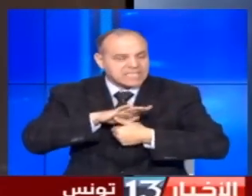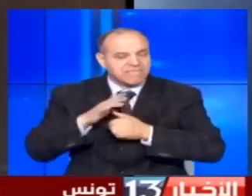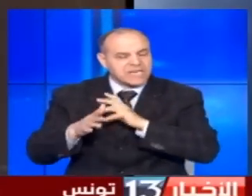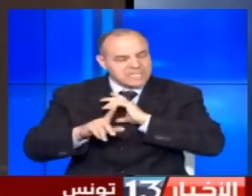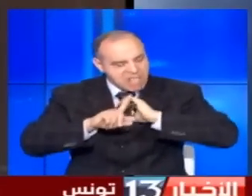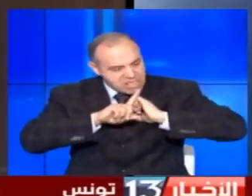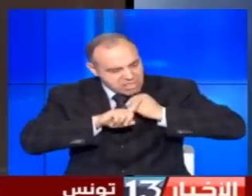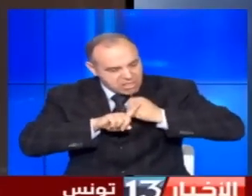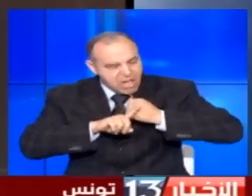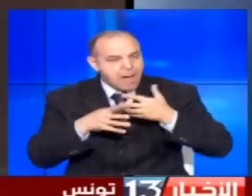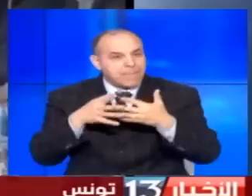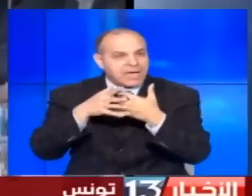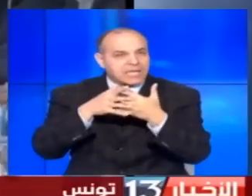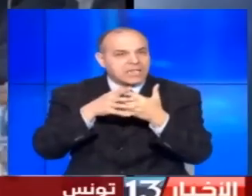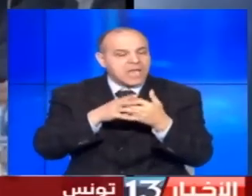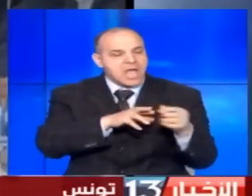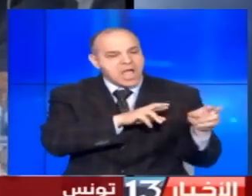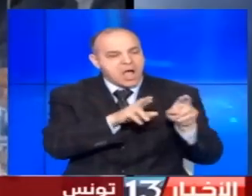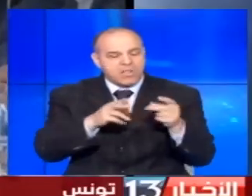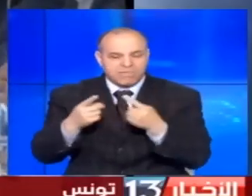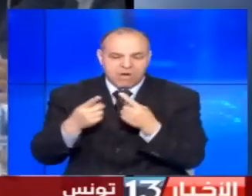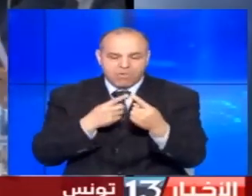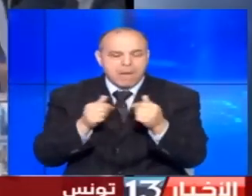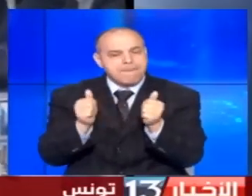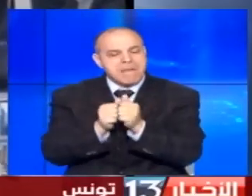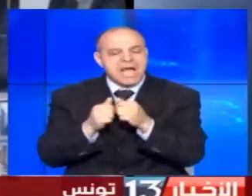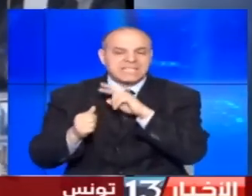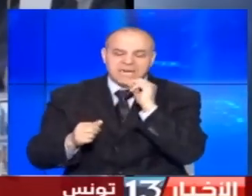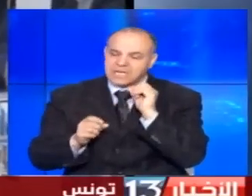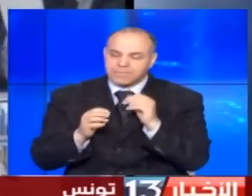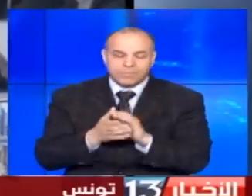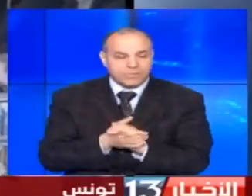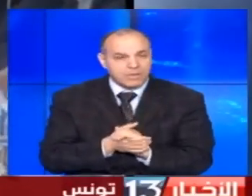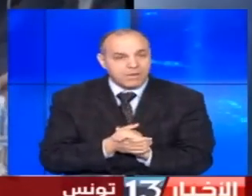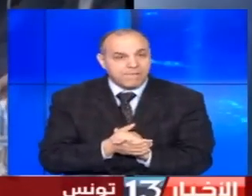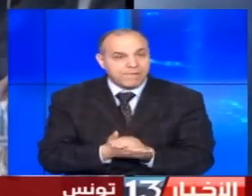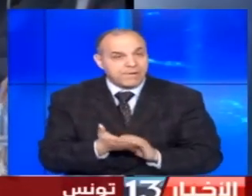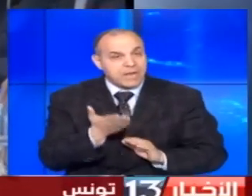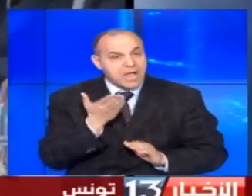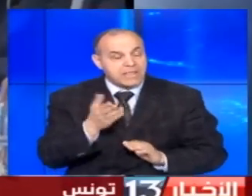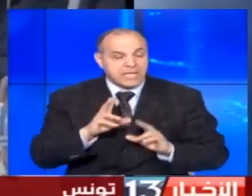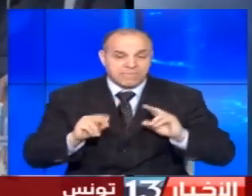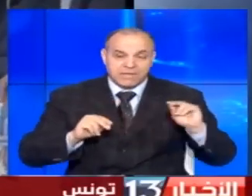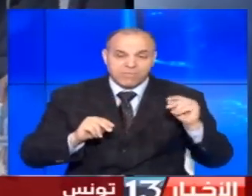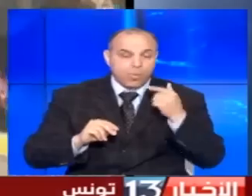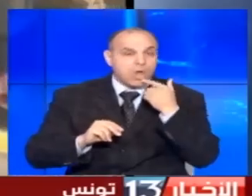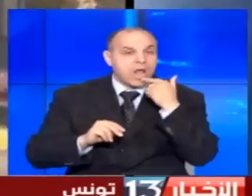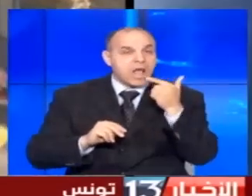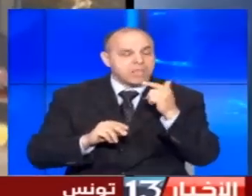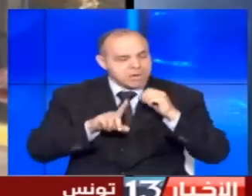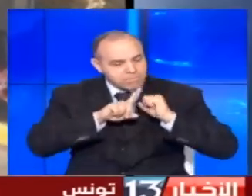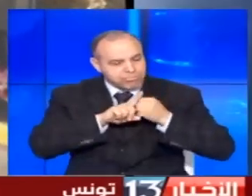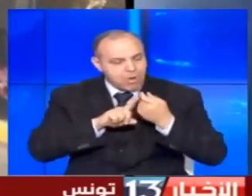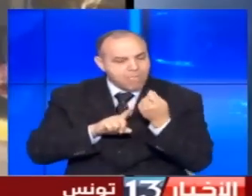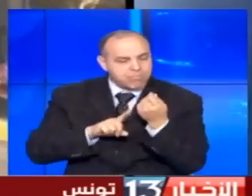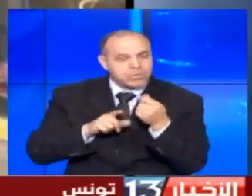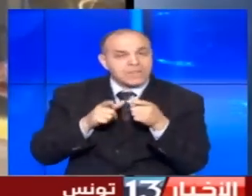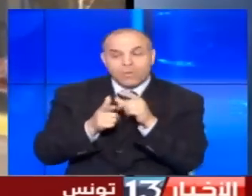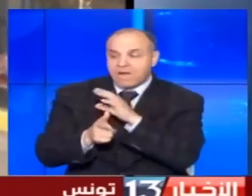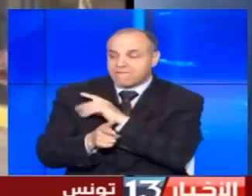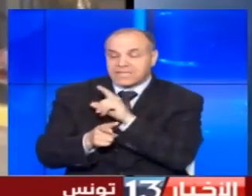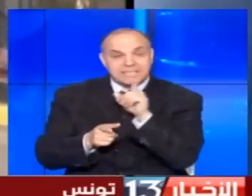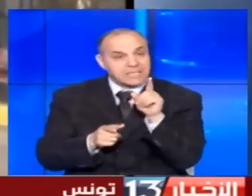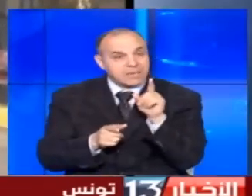محمود عباس للعوده الى طاوله المفاوضات وبالتوازي مع ممارسه الضغط المالي على السلطه